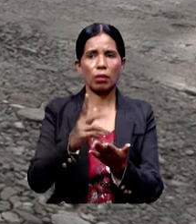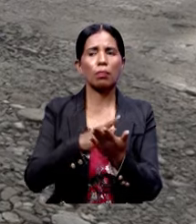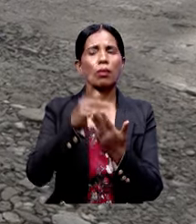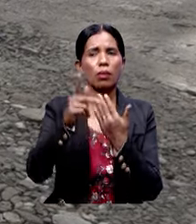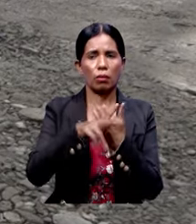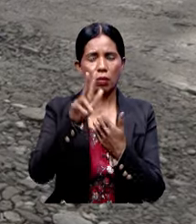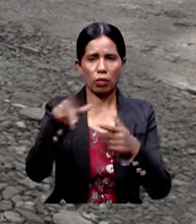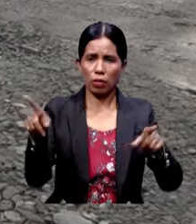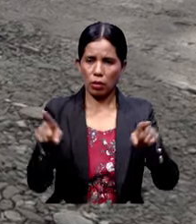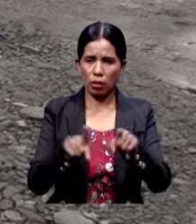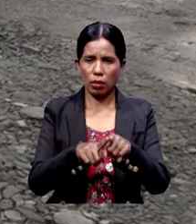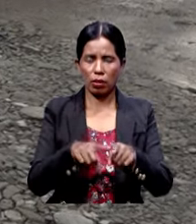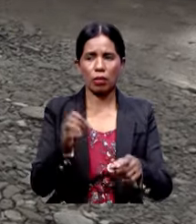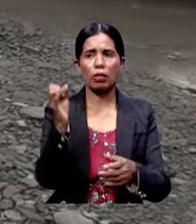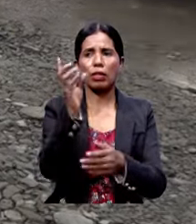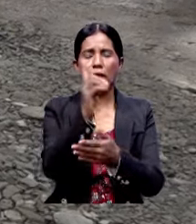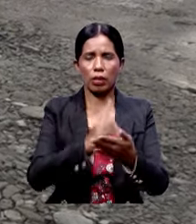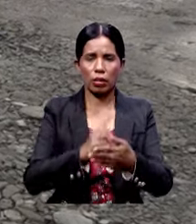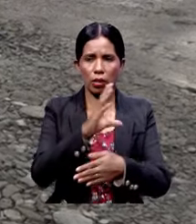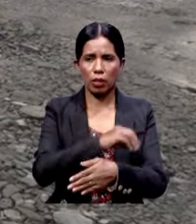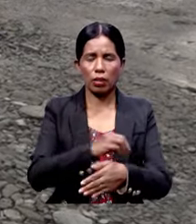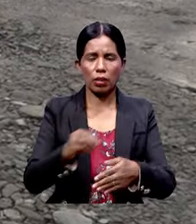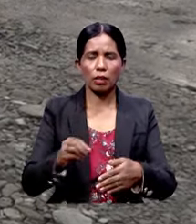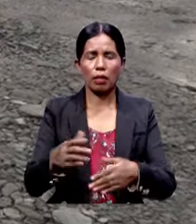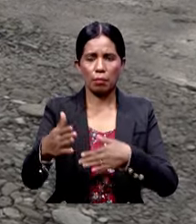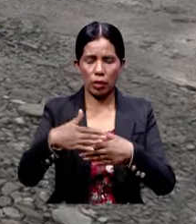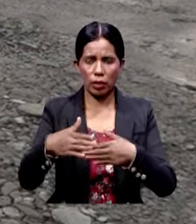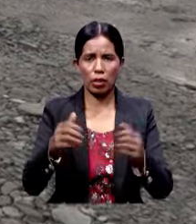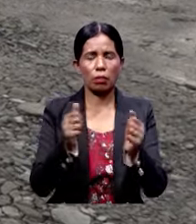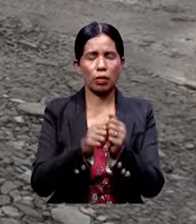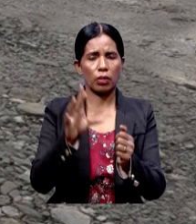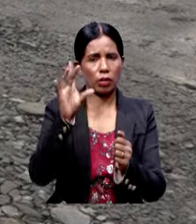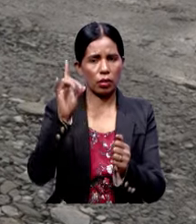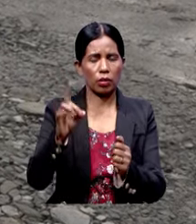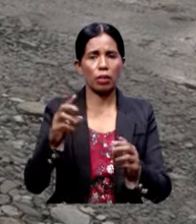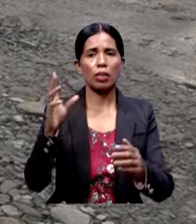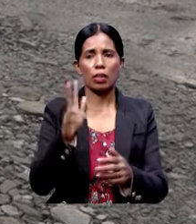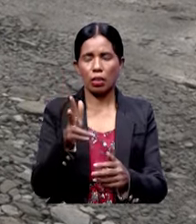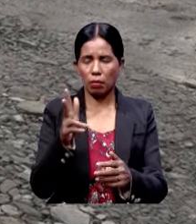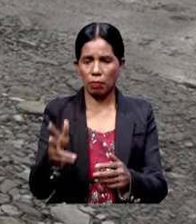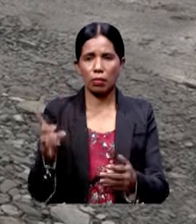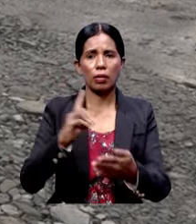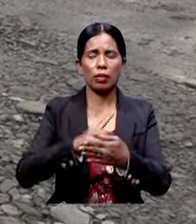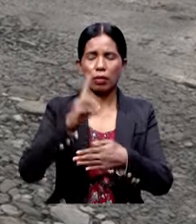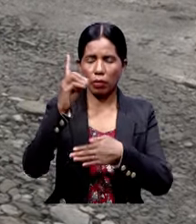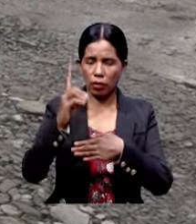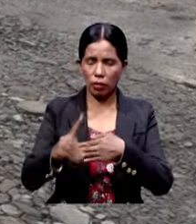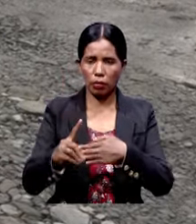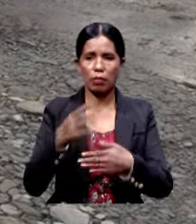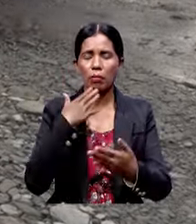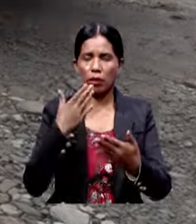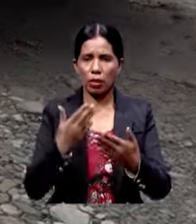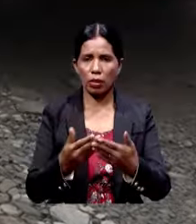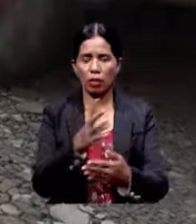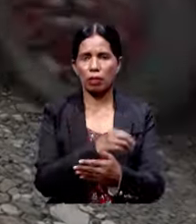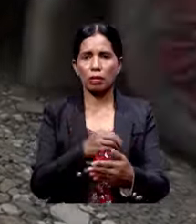tolu makanesan, desenvolvimento habitacional besik tokon walu, tokon tolu nulu resim ba desenvolvimento coletivo, no